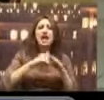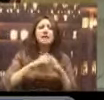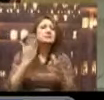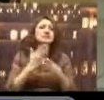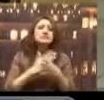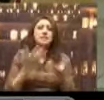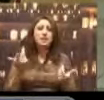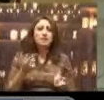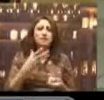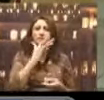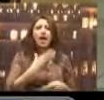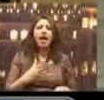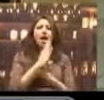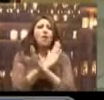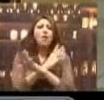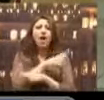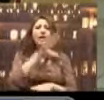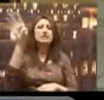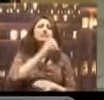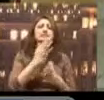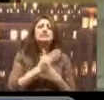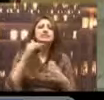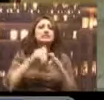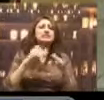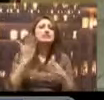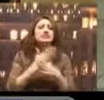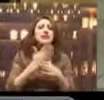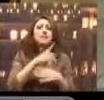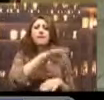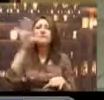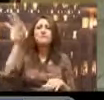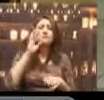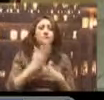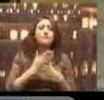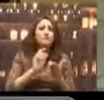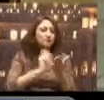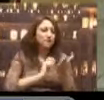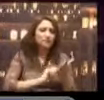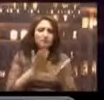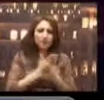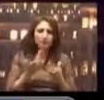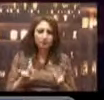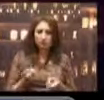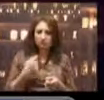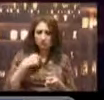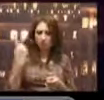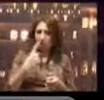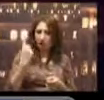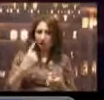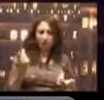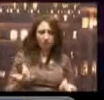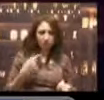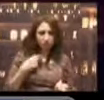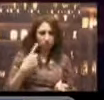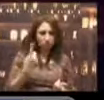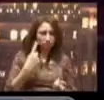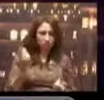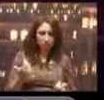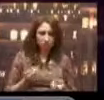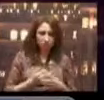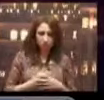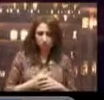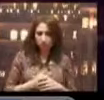انت يعني اخواني، اعتقد انه يتهمك انا كاخوان. بالظبط. يعني ده انا عايز اقول لك ما هو اقصى من ده، يعني هو حتى ما اتقالتش جوزيه في ده،